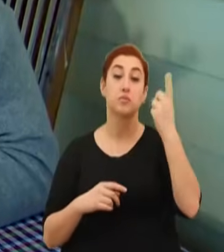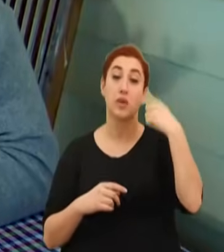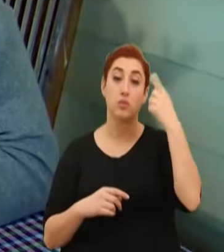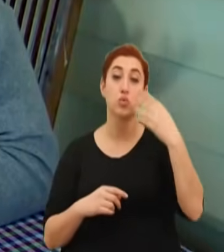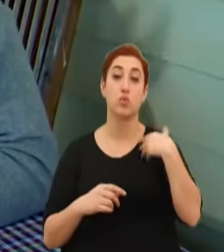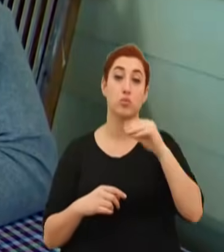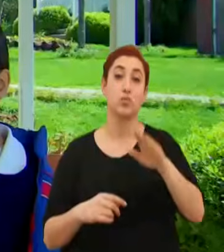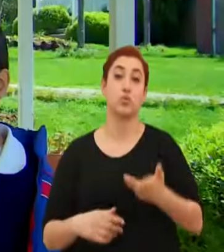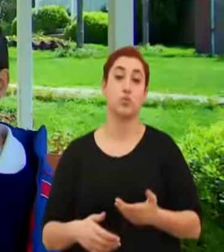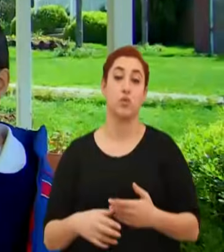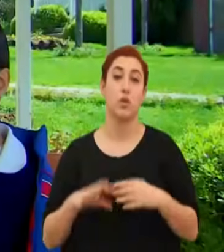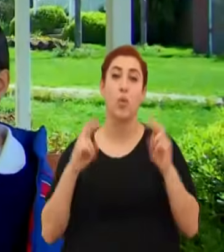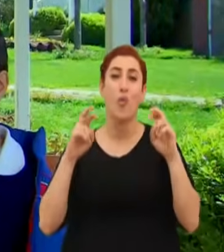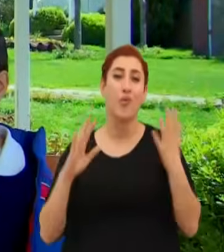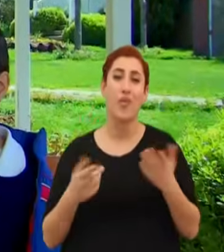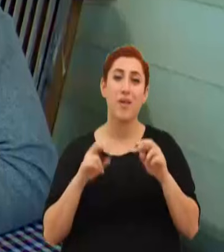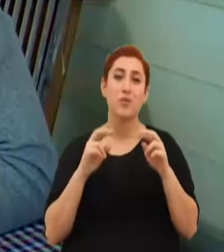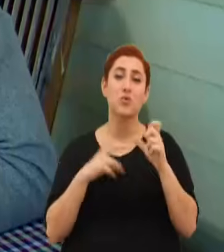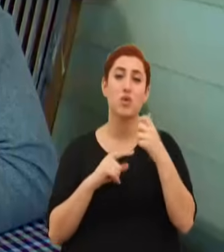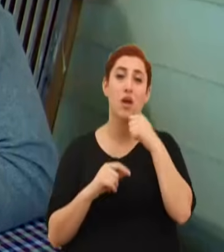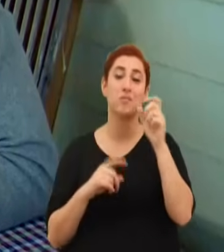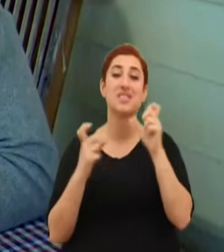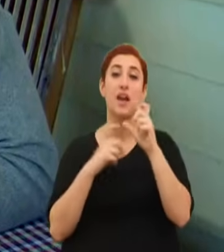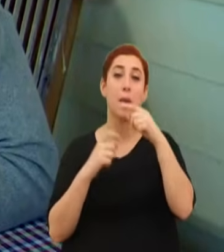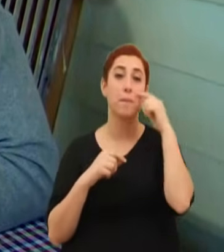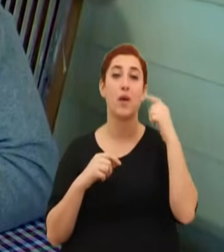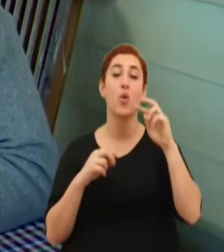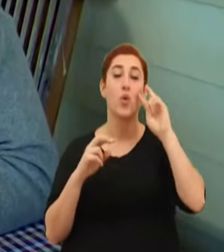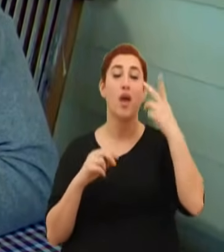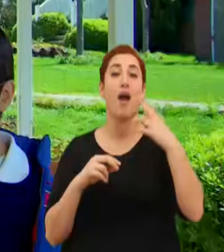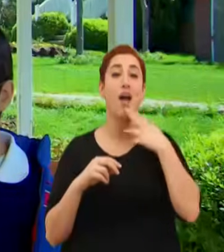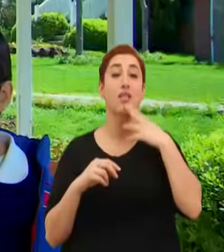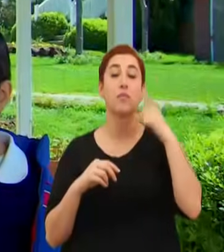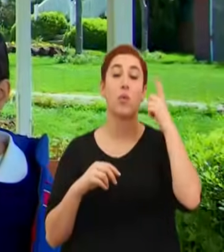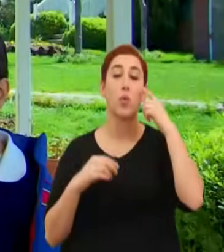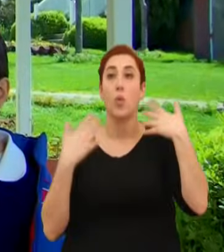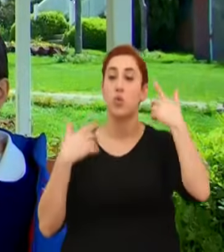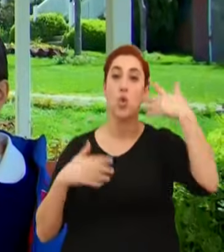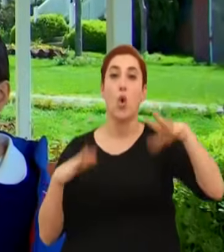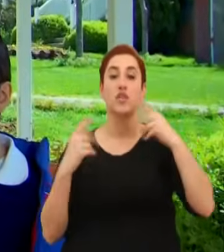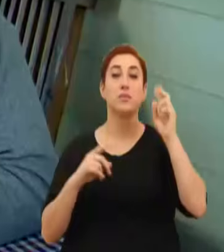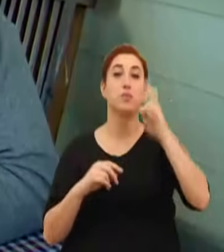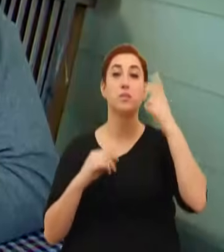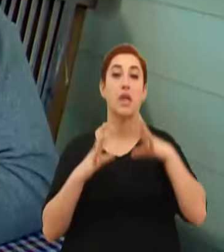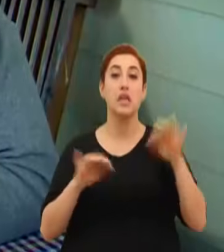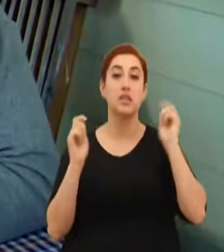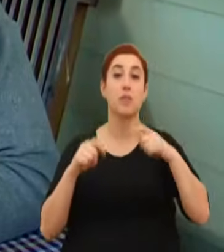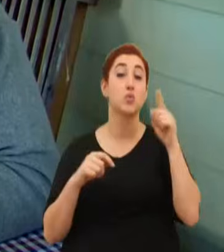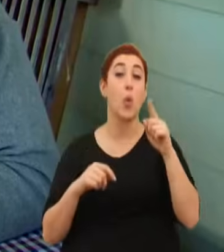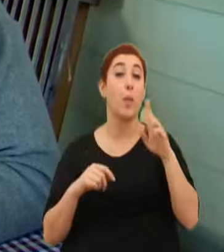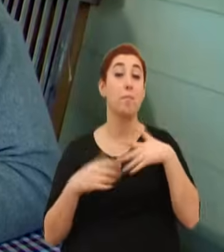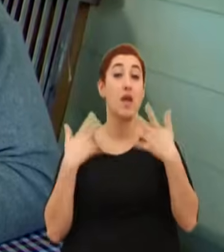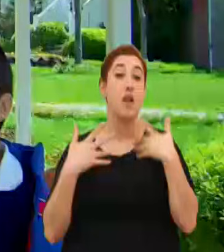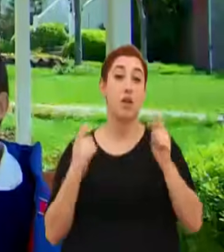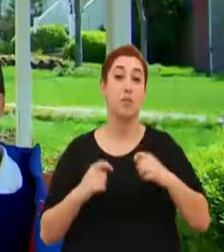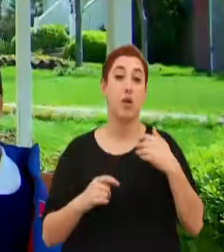bir şey düşüneyim Cinyer. Mevzu ne Şükrü abi? Sarp Bey Rüyam Hanım'ın aklını alacak bir sürpriz hazırlamış biliyor musun? Onu